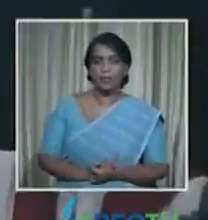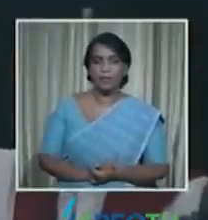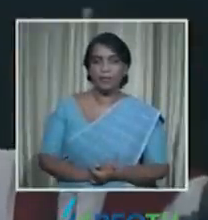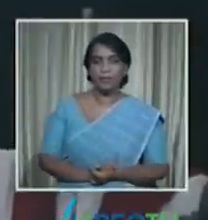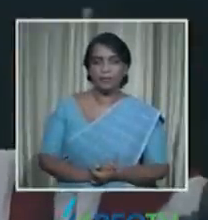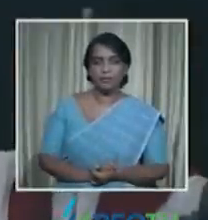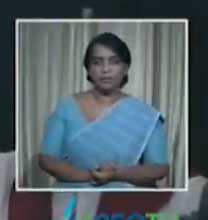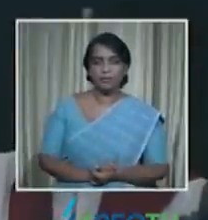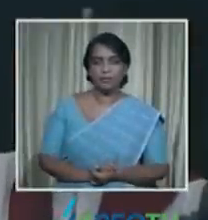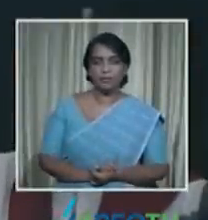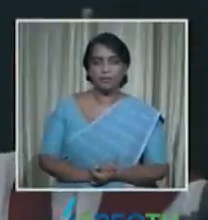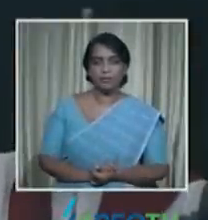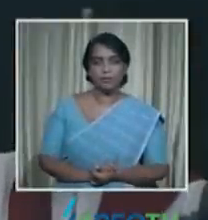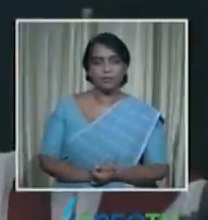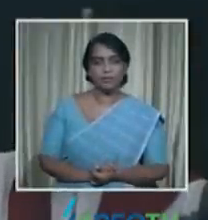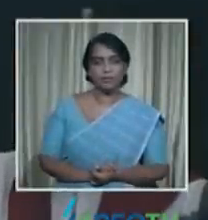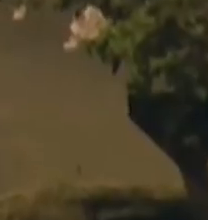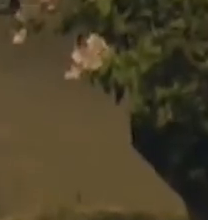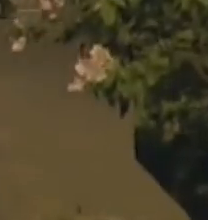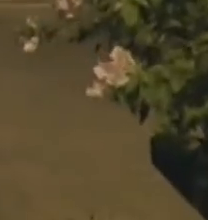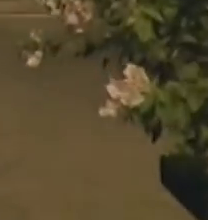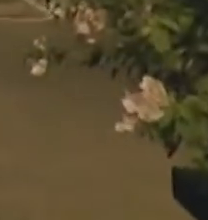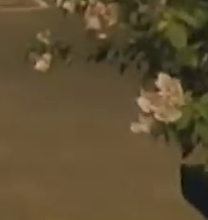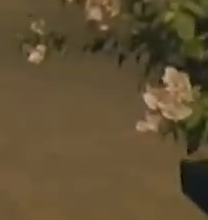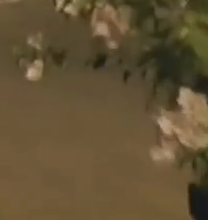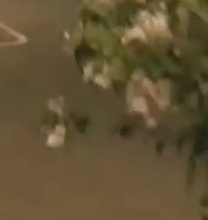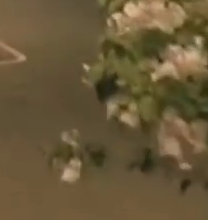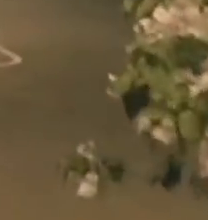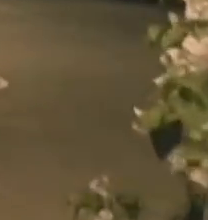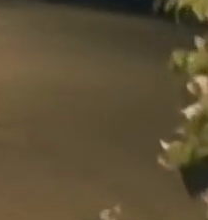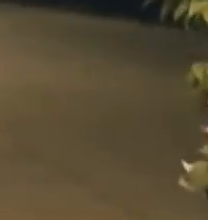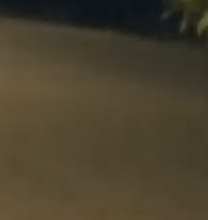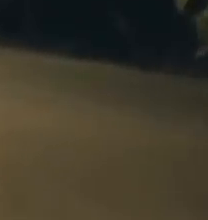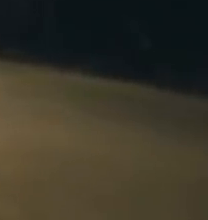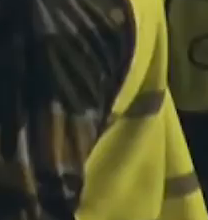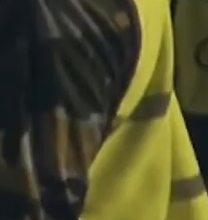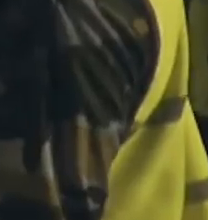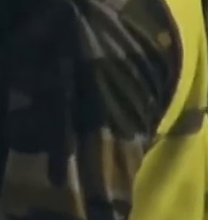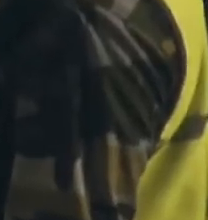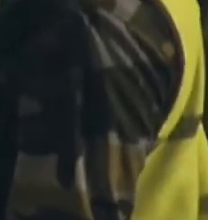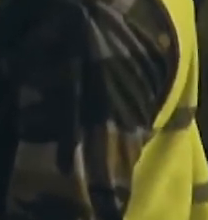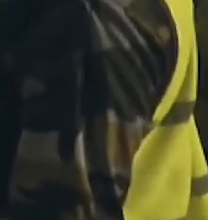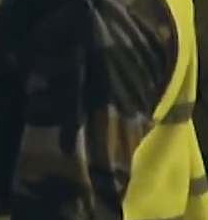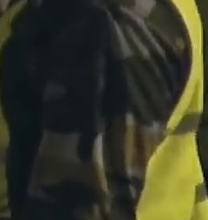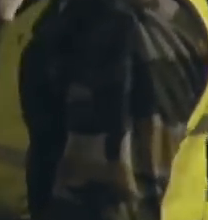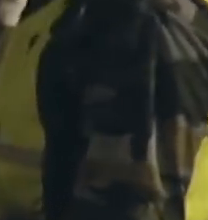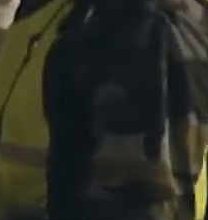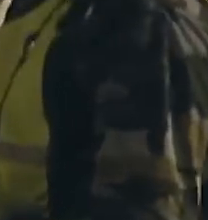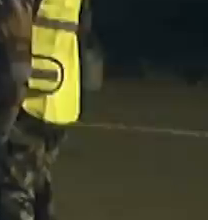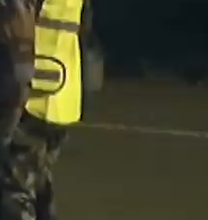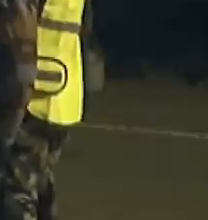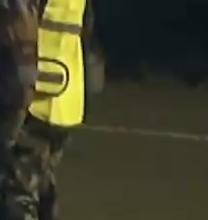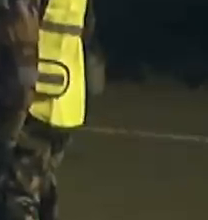ලෙස අලිෂබ්රි මහතා පාර්ලිමේන්තුවට ඉදිරිපත් කළා. එවන් ගාඩ් සභාපති නිශාංක සේනාධිපති අදාළියම විදේශගත වී ඇති බව පාර්ලිමේන්තු